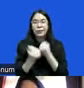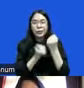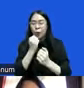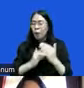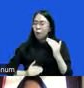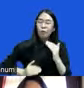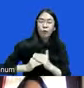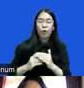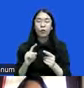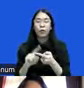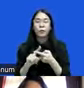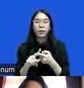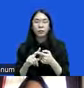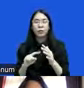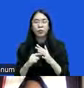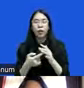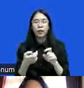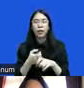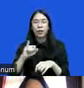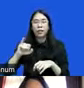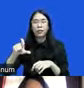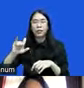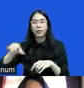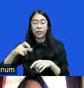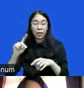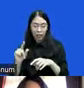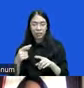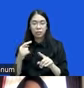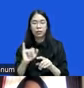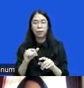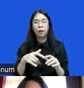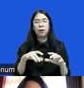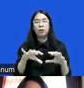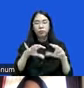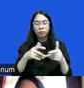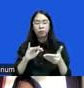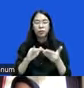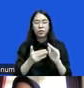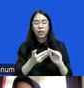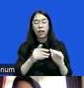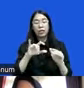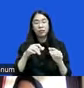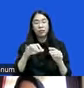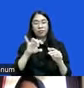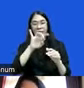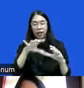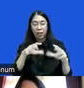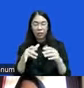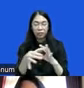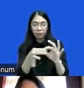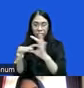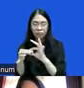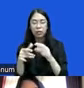kawan-kawan mulai dari kawan-kawan ICCR dan juga koalisi masyarakat sipil yang lain kemudian membahas ini sejak tiga hari